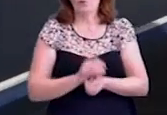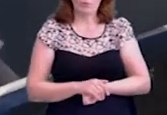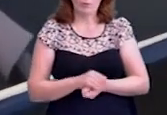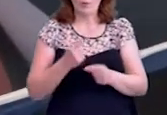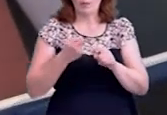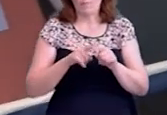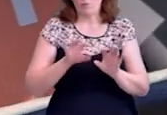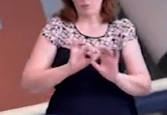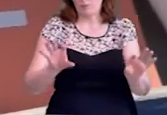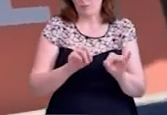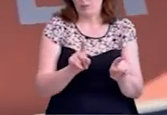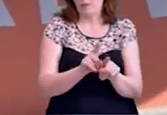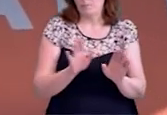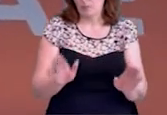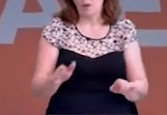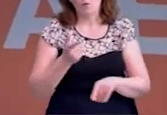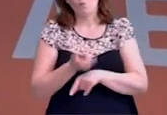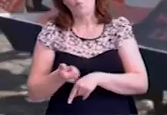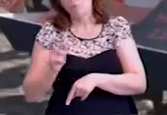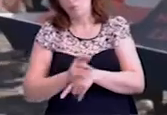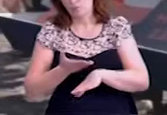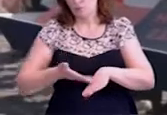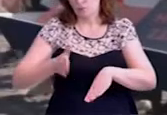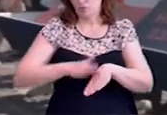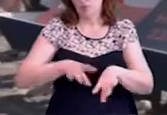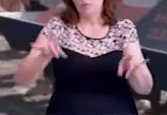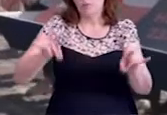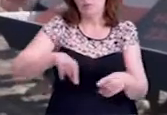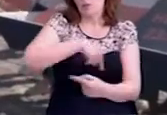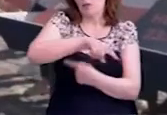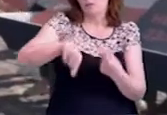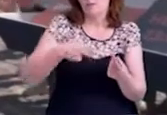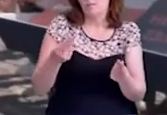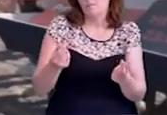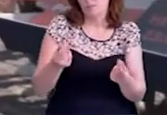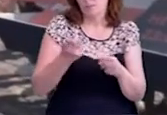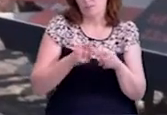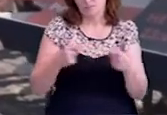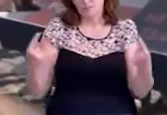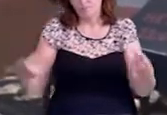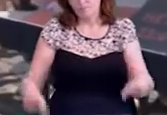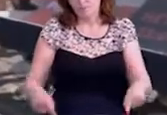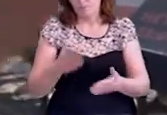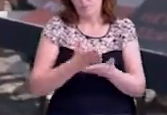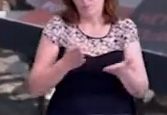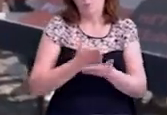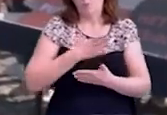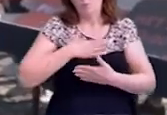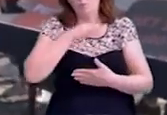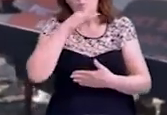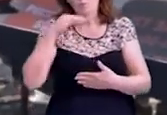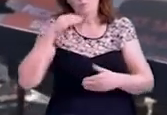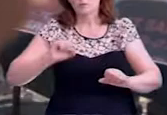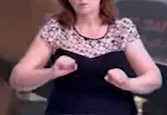Скоробагатов аргументує це так. Дуже тяжела ситуація. Ресторанний бізнес вмирає, це в прямому смислі цього слова. Многие мои